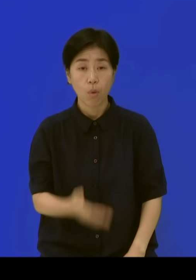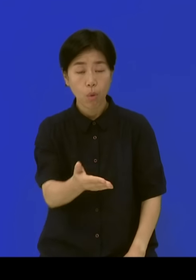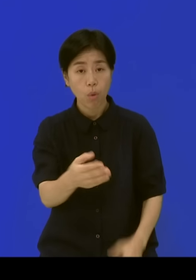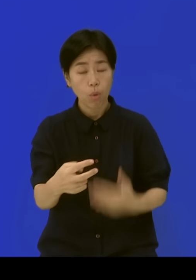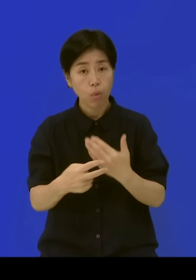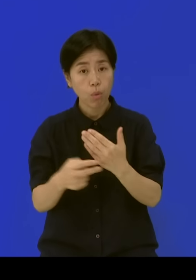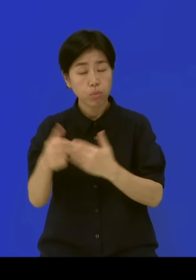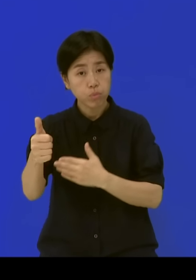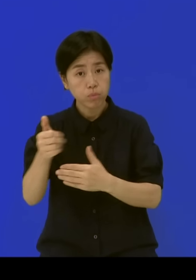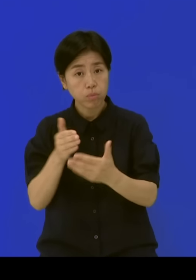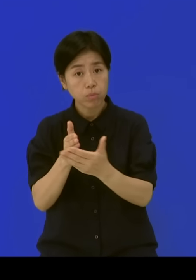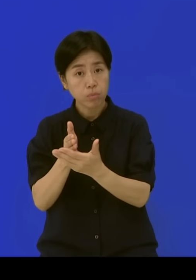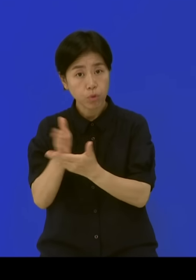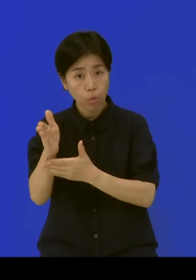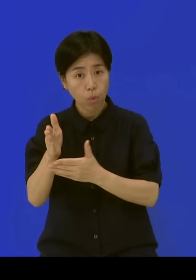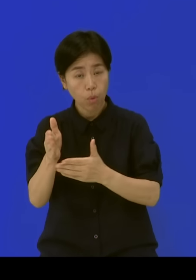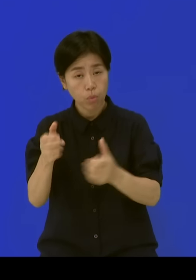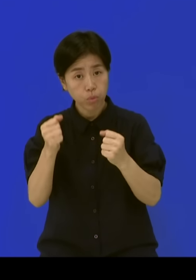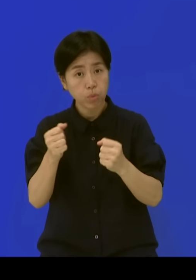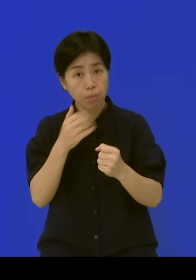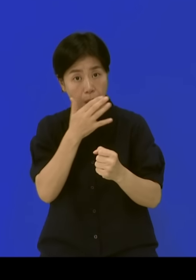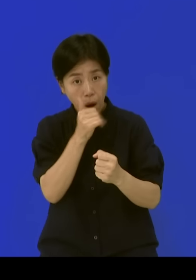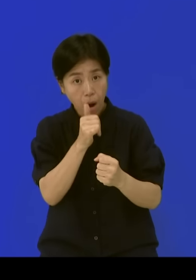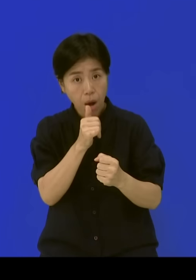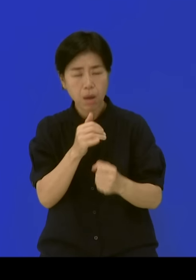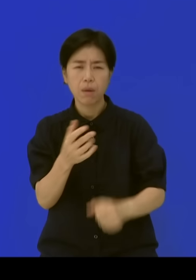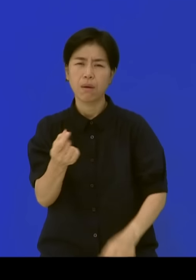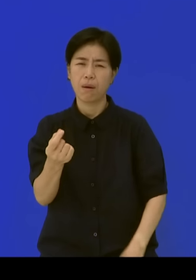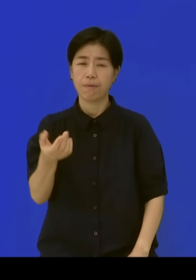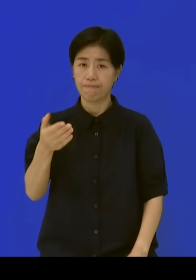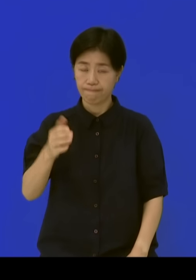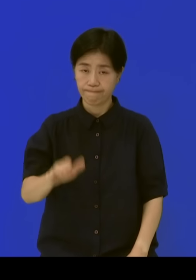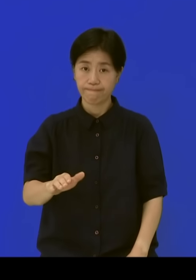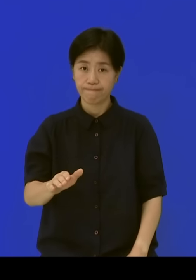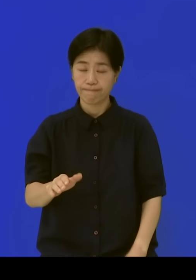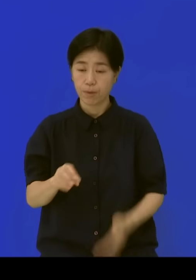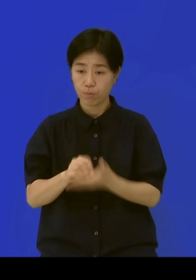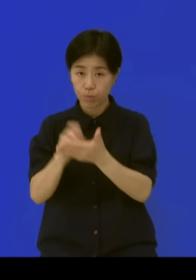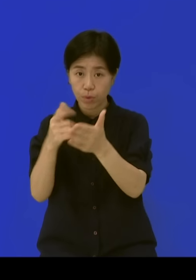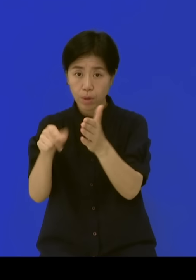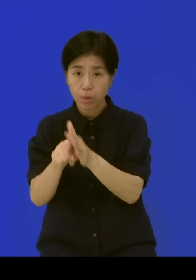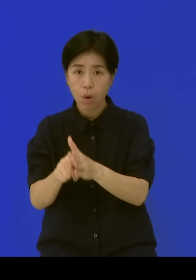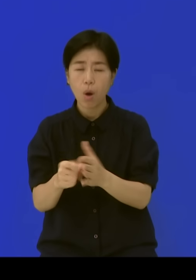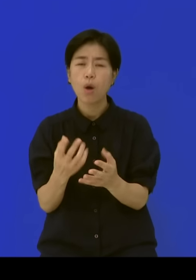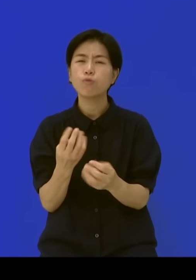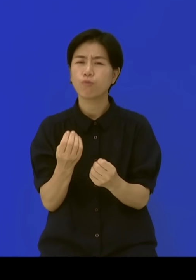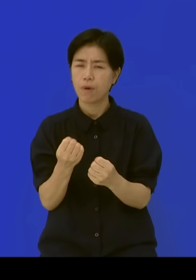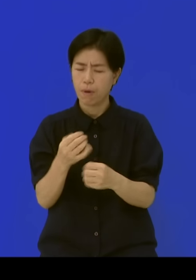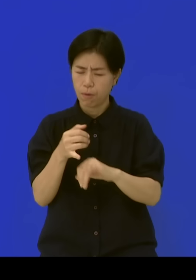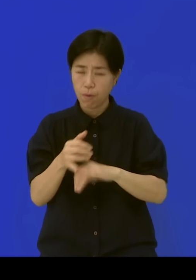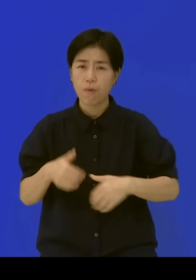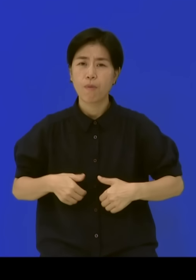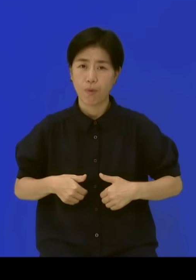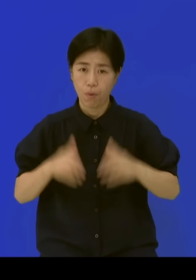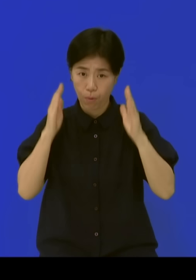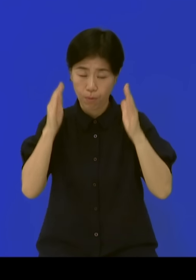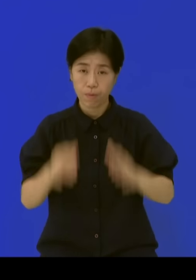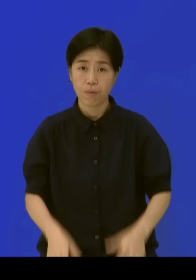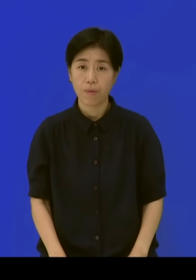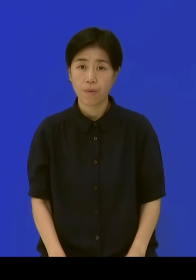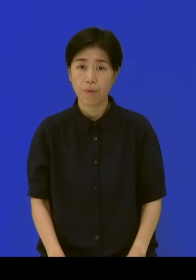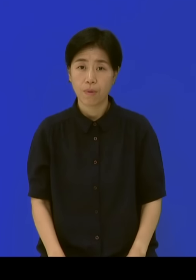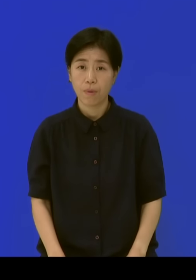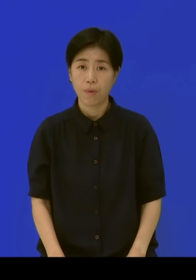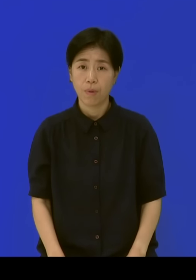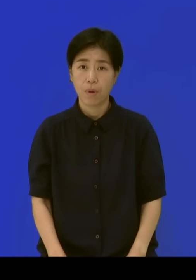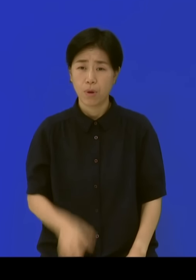가셨네요. 생각하는데. 이과, 예. 예, 그렇죠. 이과를 갔는데 수학을 못하면 치명적인데. 치명적이죠. 예. 근데 제가 수학을